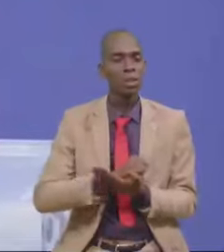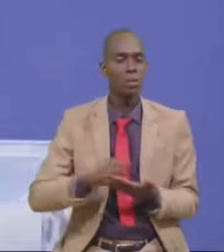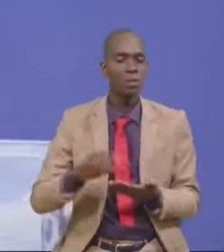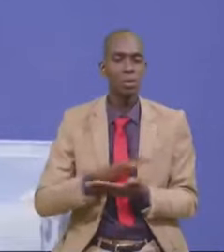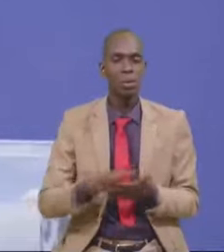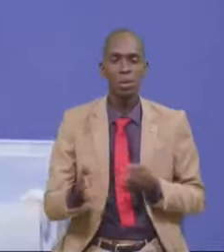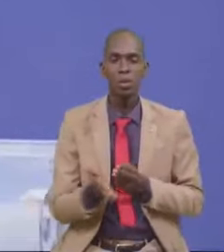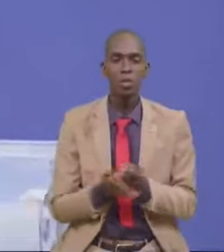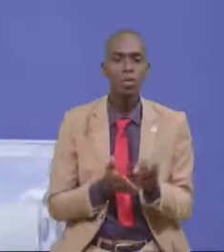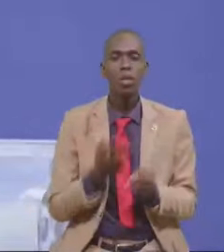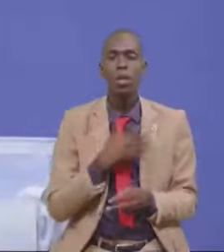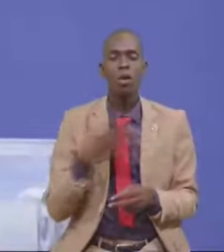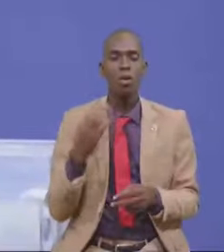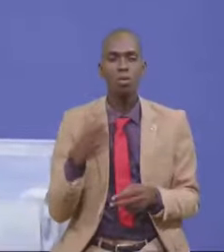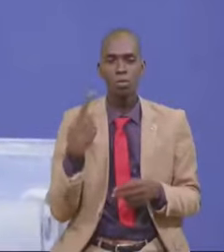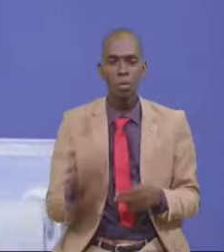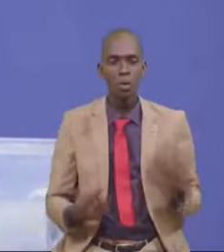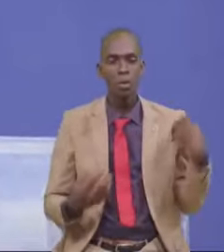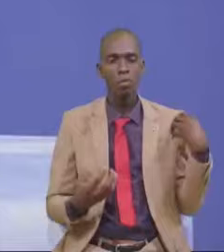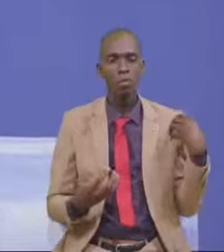De la vérité qui donne la puissance.